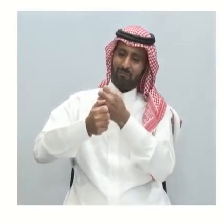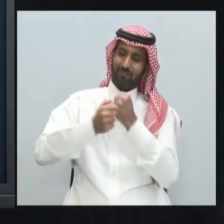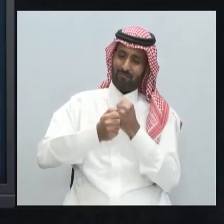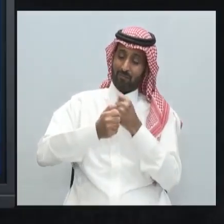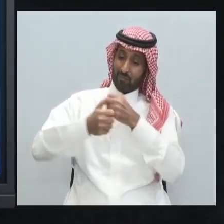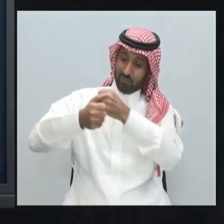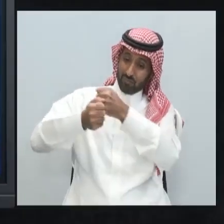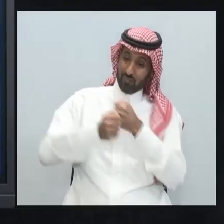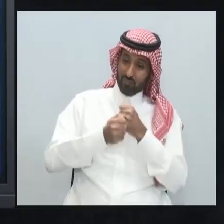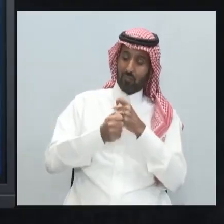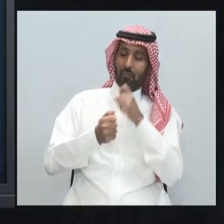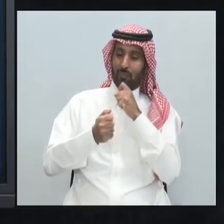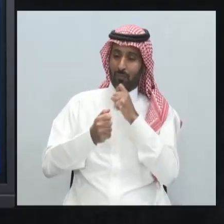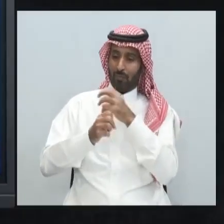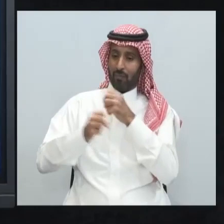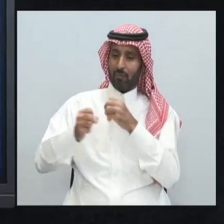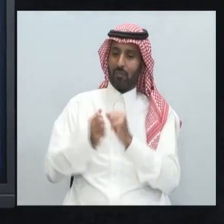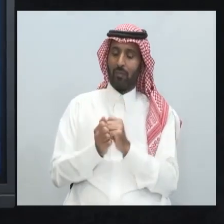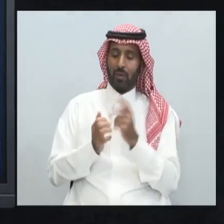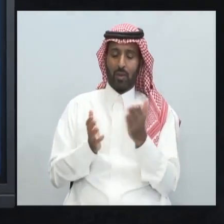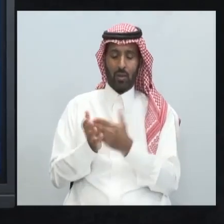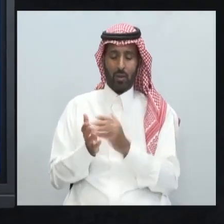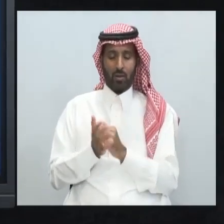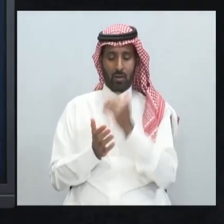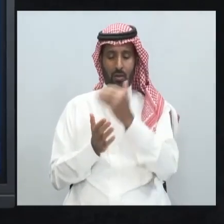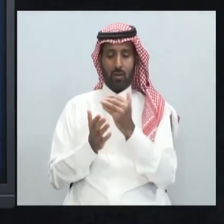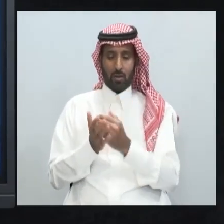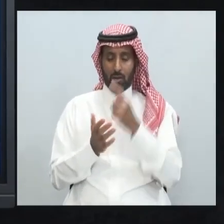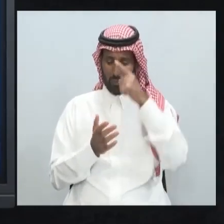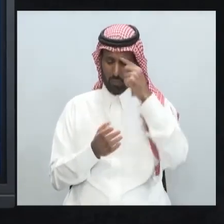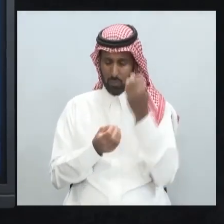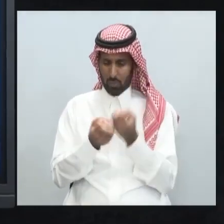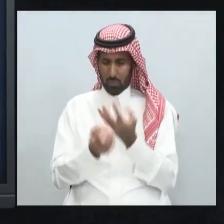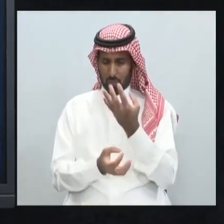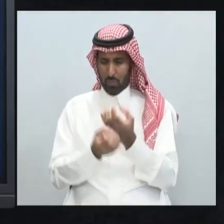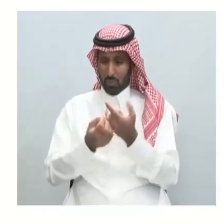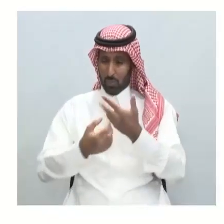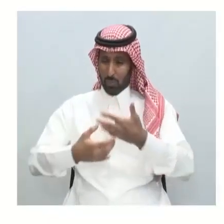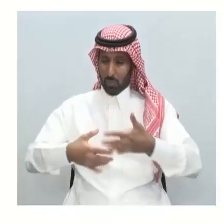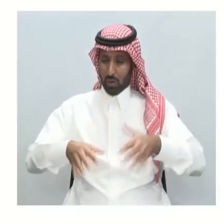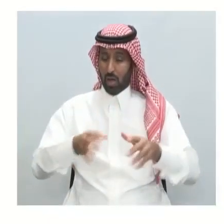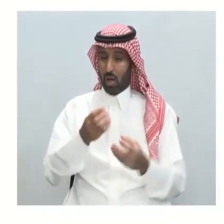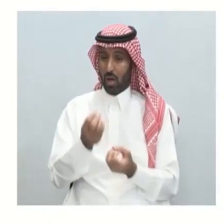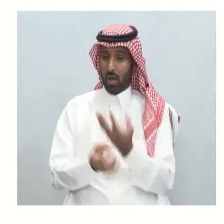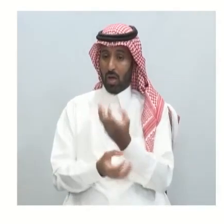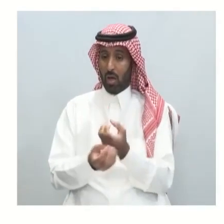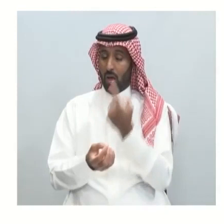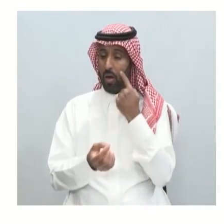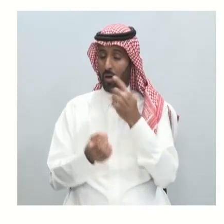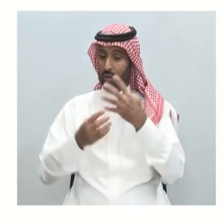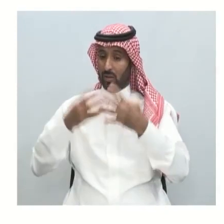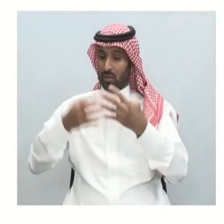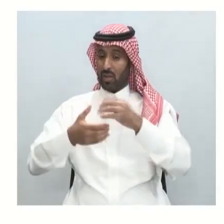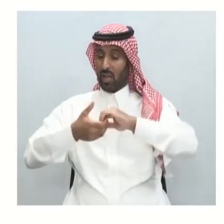اذا قارن بين المركبات التساهميه والمركبات الايونيه بالنسبه لدرجه الغليان والانصهار في التساهميه منخفضه